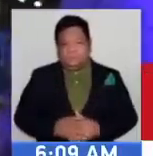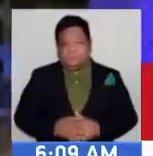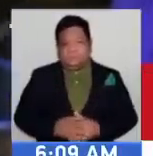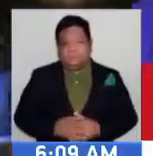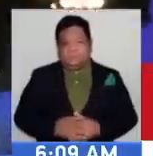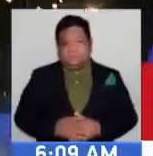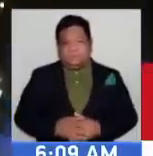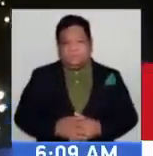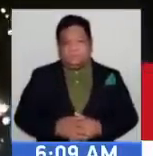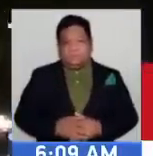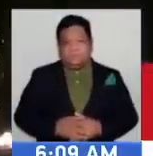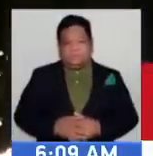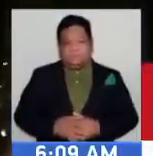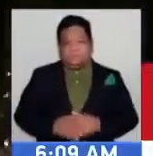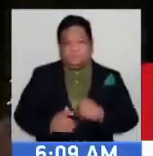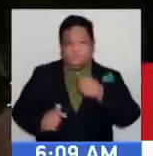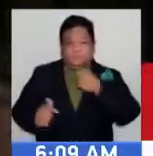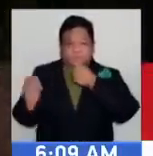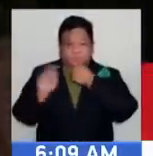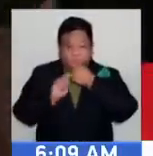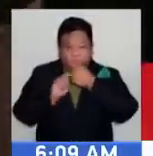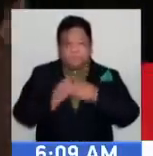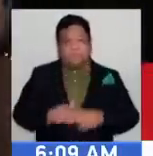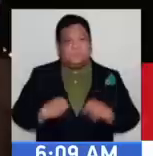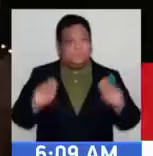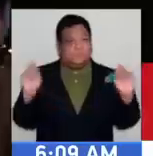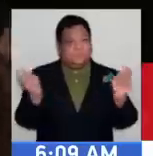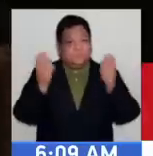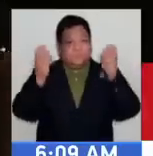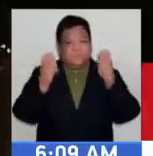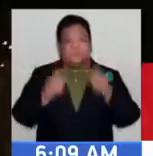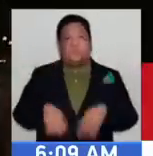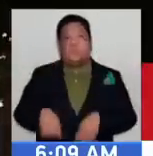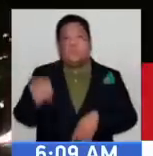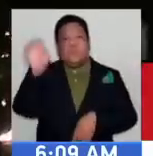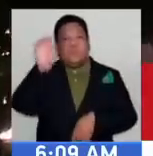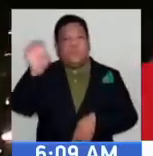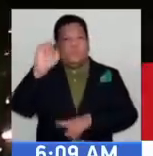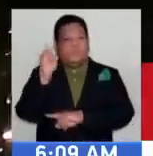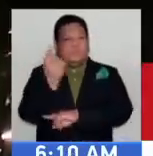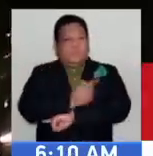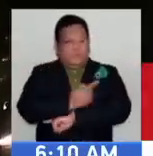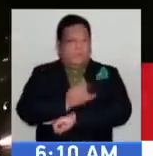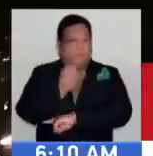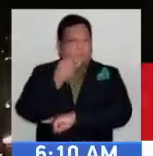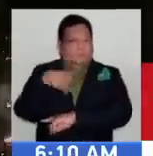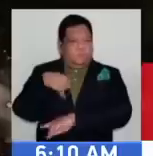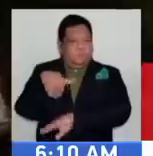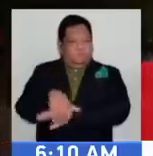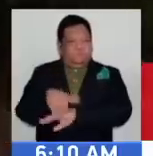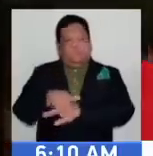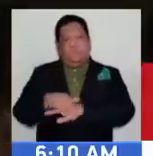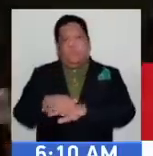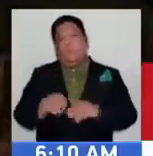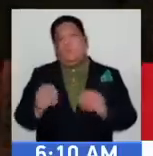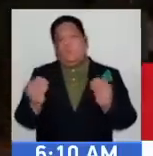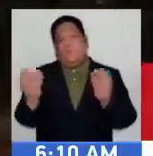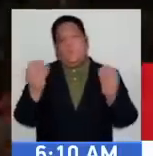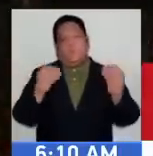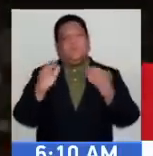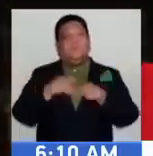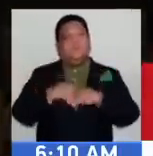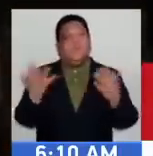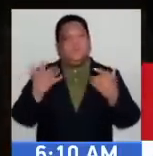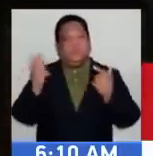Naging makulay ang pagdiriwang ng Europe Day sa Rizal Park kagabi nang buhayin ng mga ilaw sa Rizal Monument at Musical Dancing